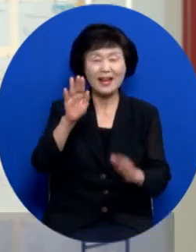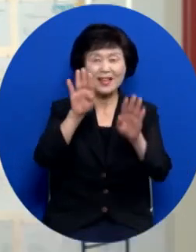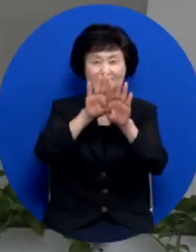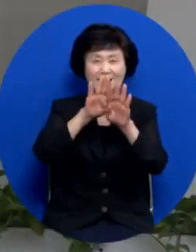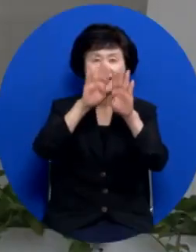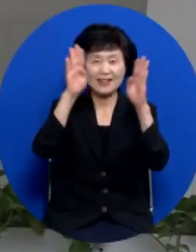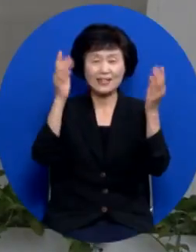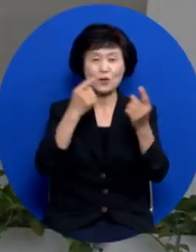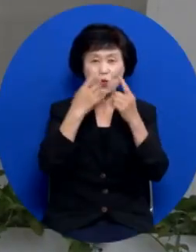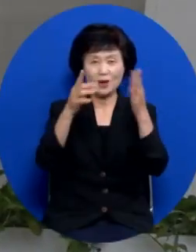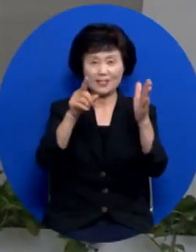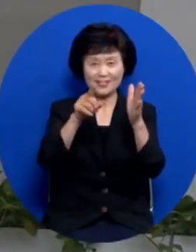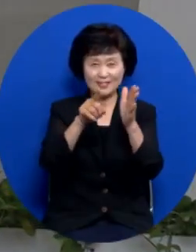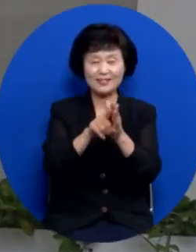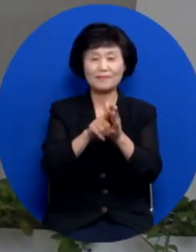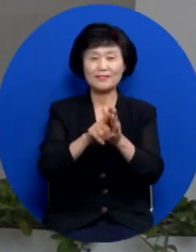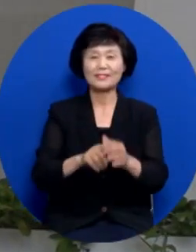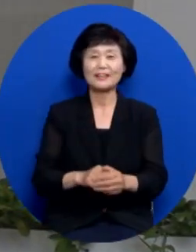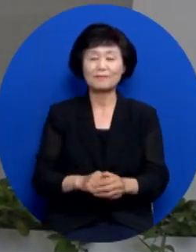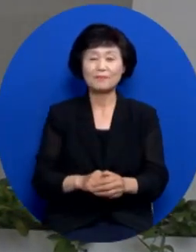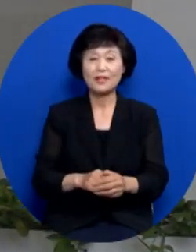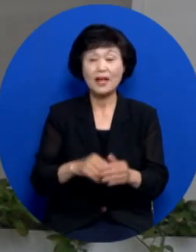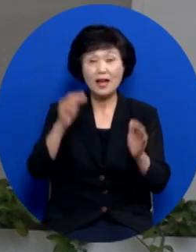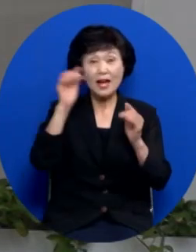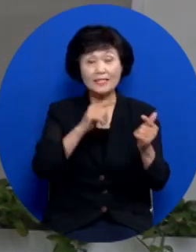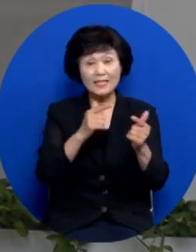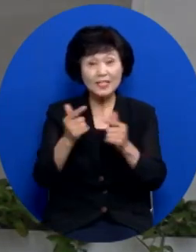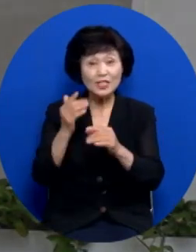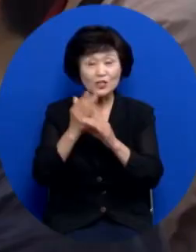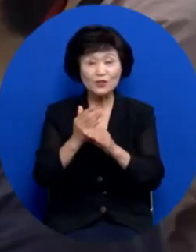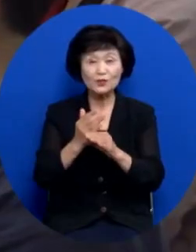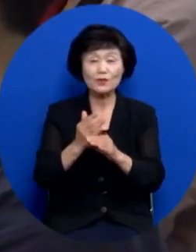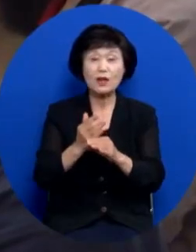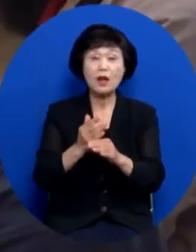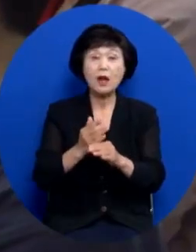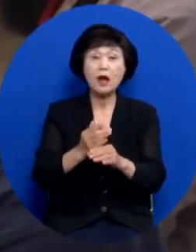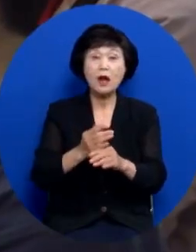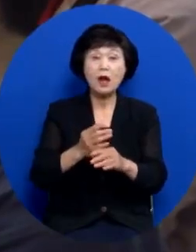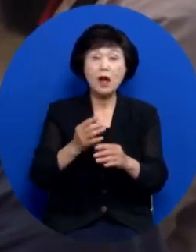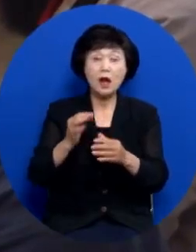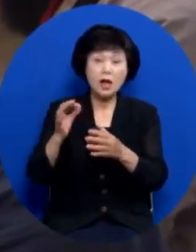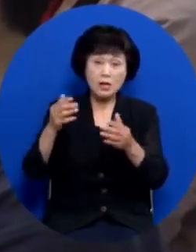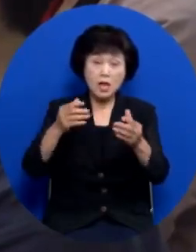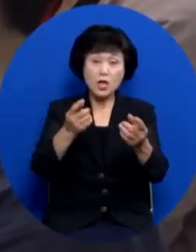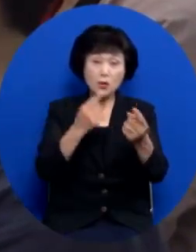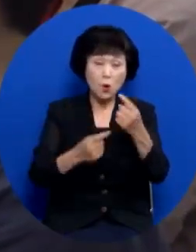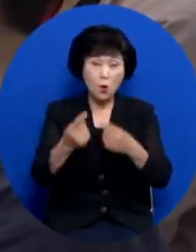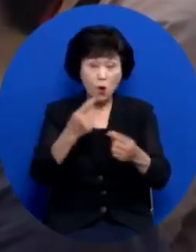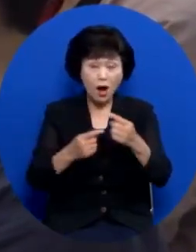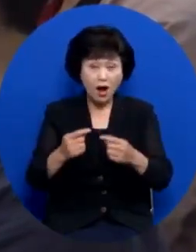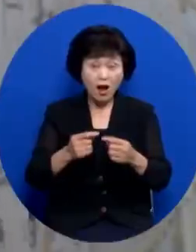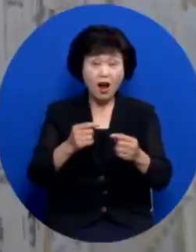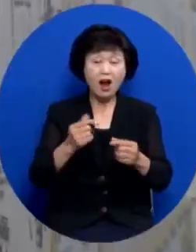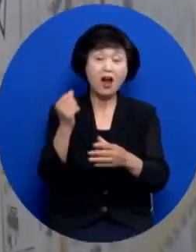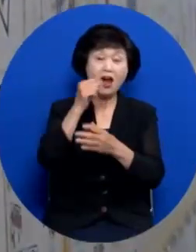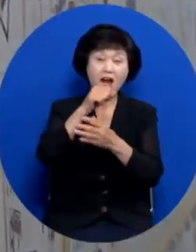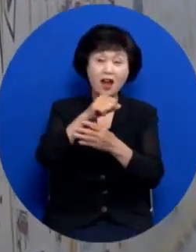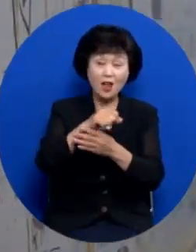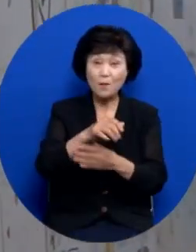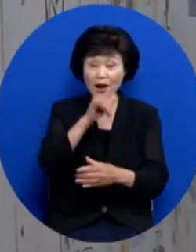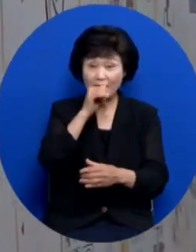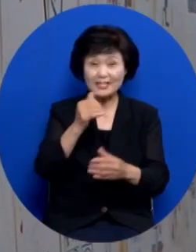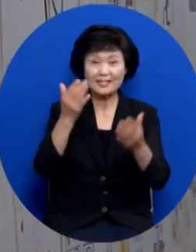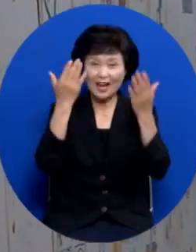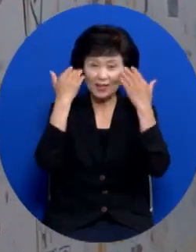확신합니다. 폐교를 앞둔 학교들 가운데 꾸준한 입학생 증가로 많은 열매를 맺고 있는 새로남 기독학교.